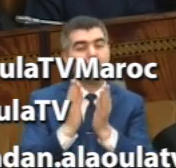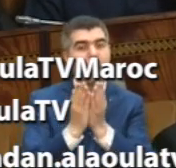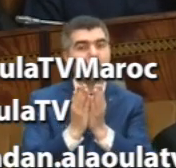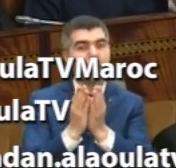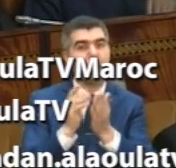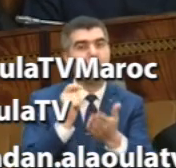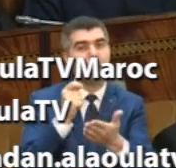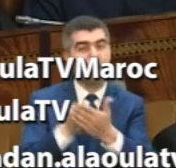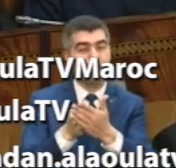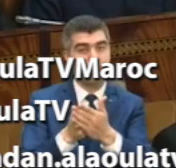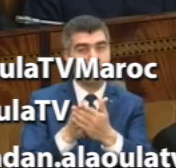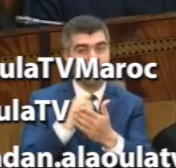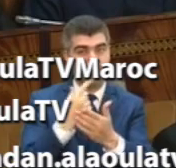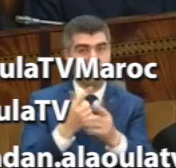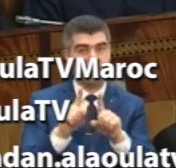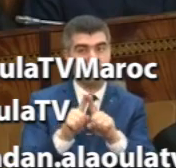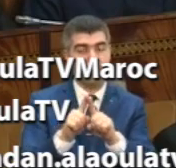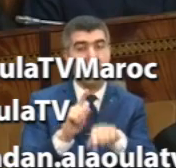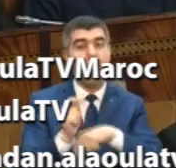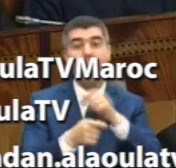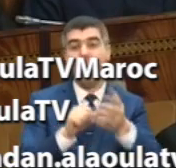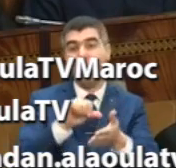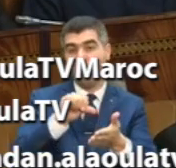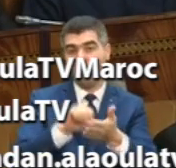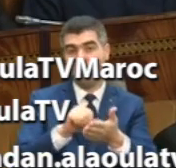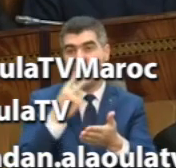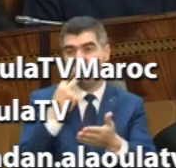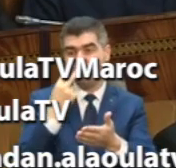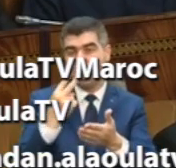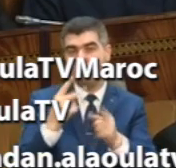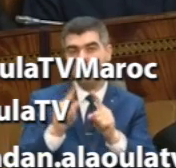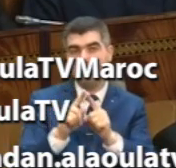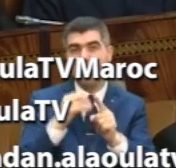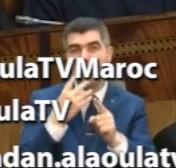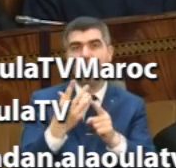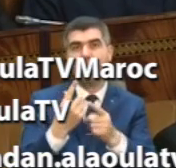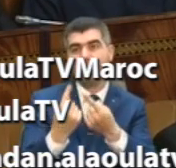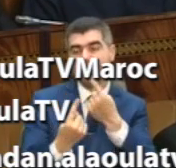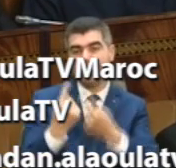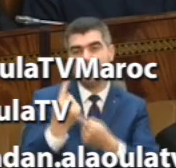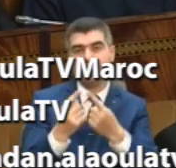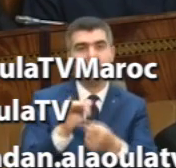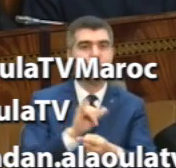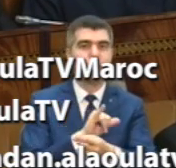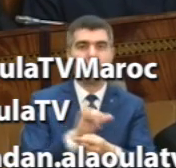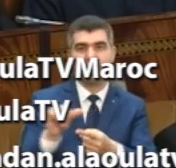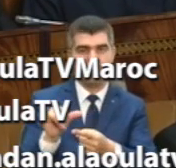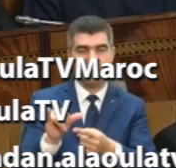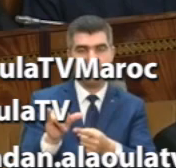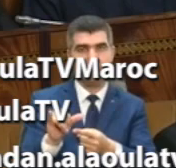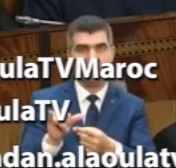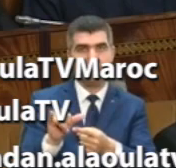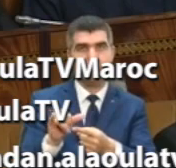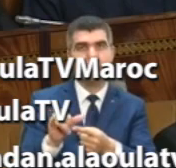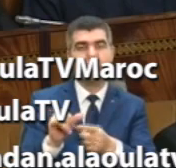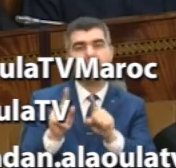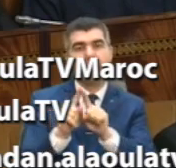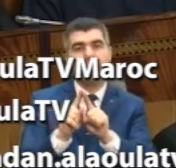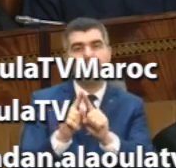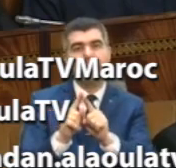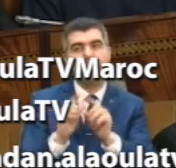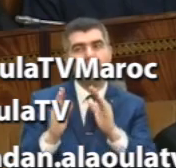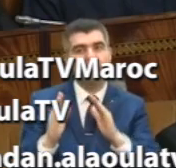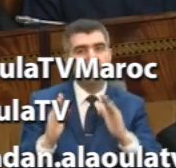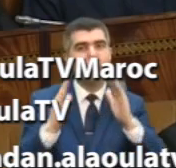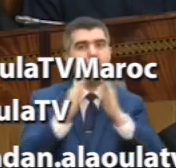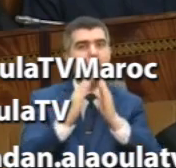الجولة في البوادي حاليا، لا يمكن الحديث عن الجولة في الأحياء الشعبية، لا يمكن الحديث عن الجولة في البوادي والمناطق الجبلية